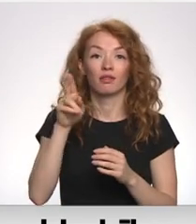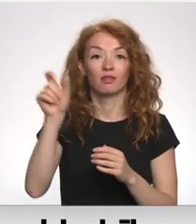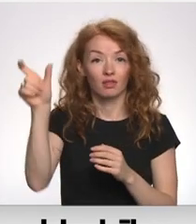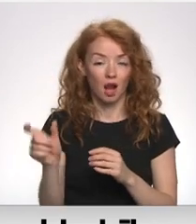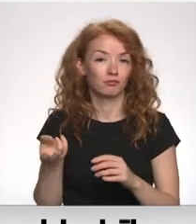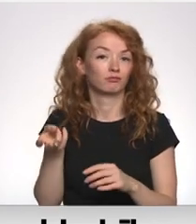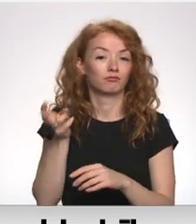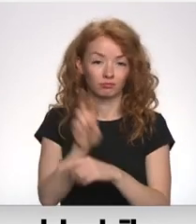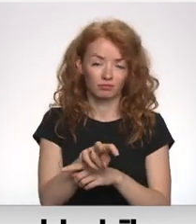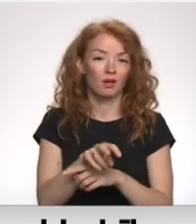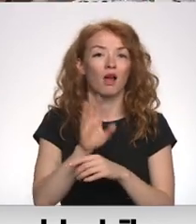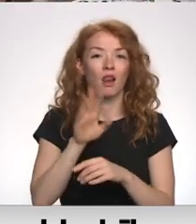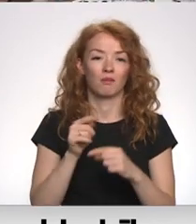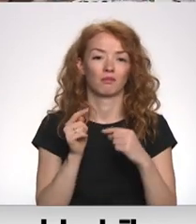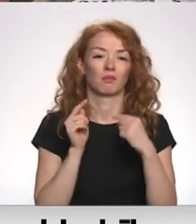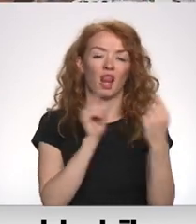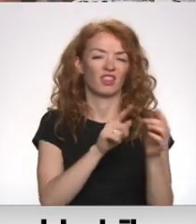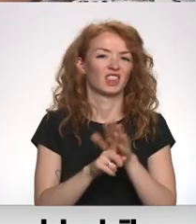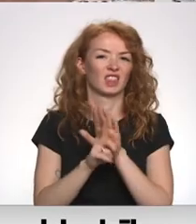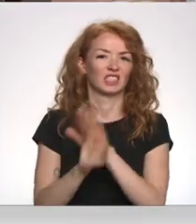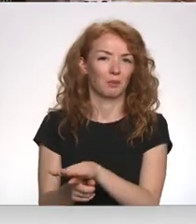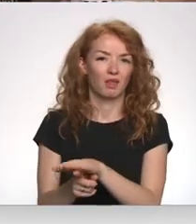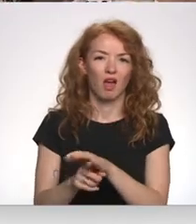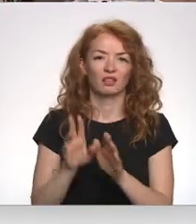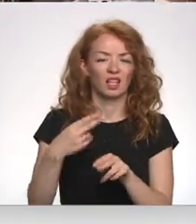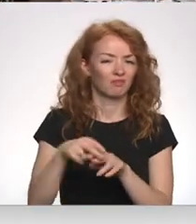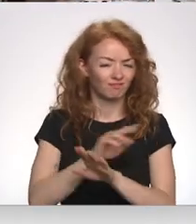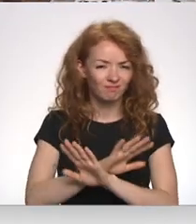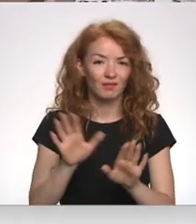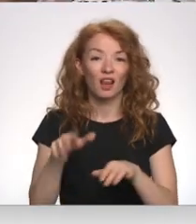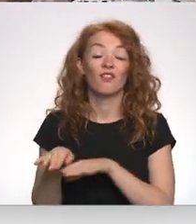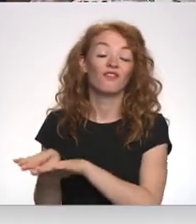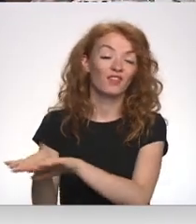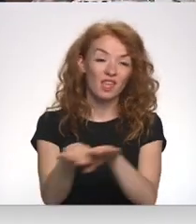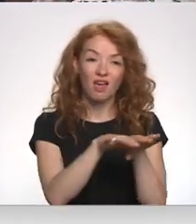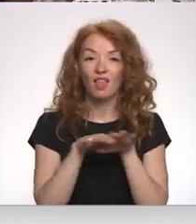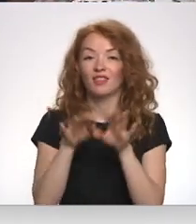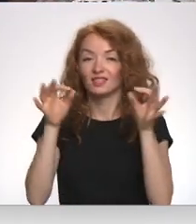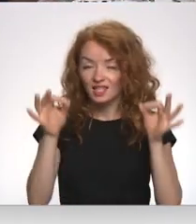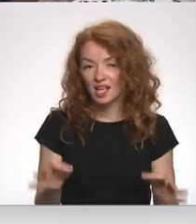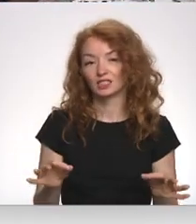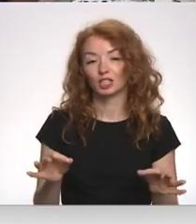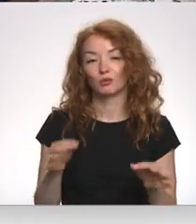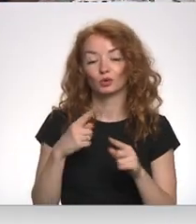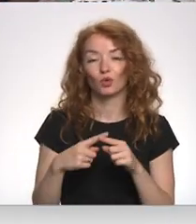ka ir pret diskrimināciju. Jā, lai nebūtu tā diskriminācija, lai visiem būtu vienāds tiesības